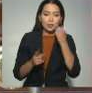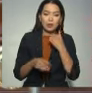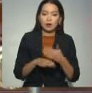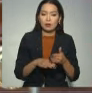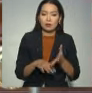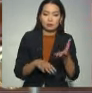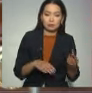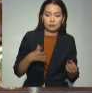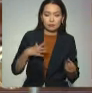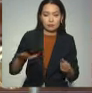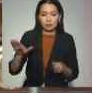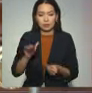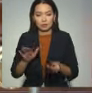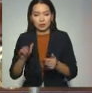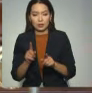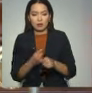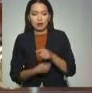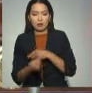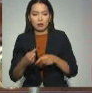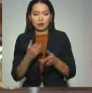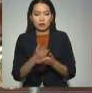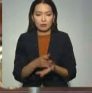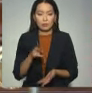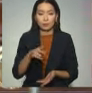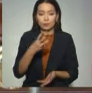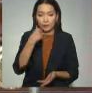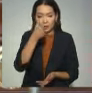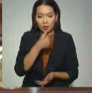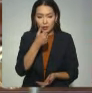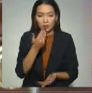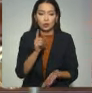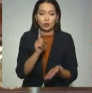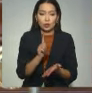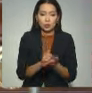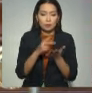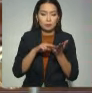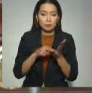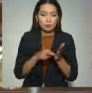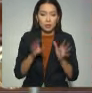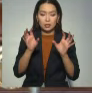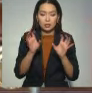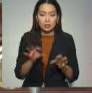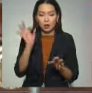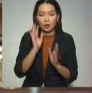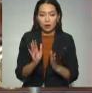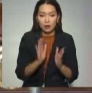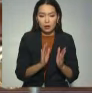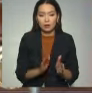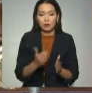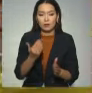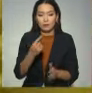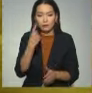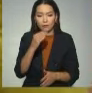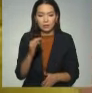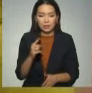кредиты. Поэтому с 1 января 2023 года должен заработать закон о реабилитации и банкротстве физических